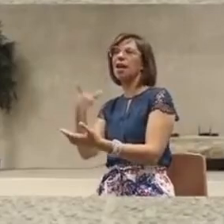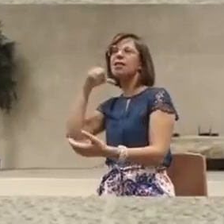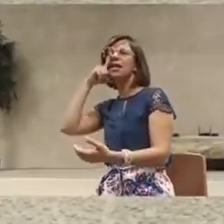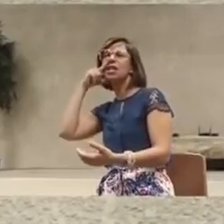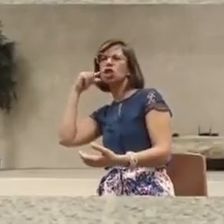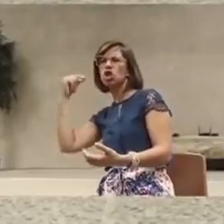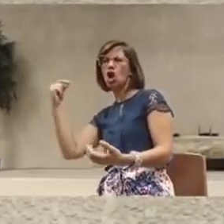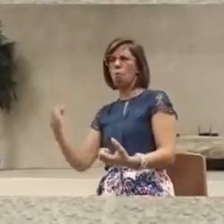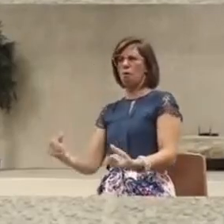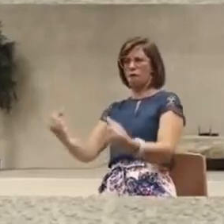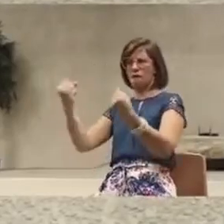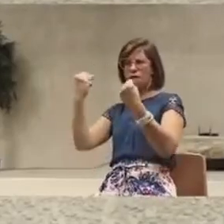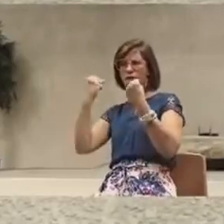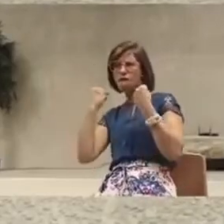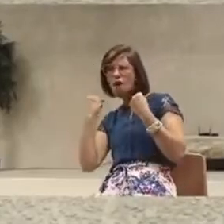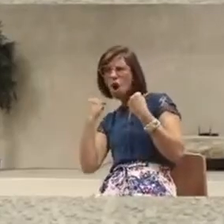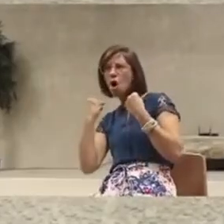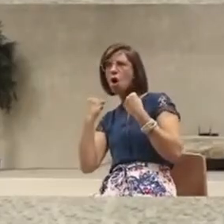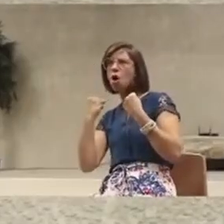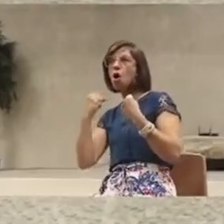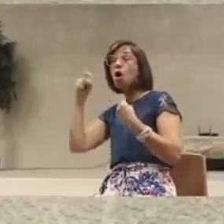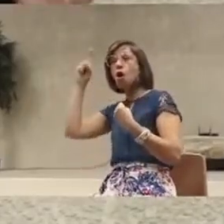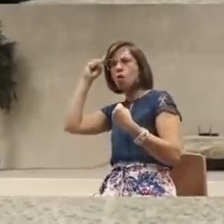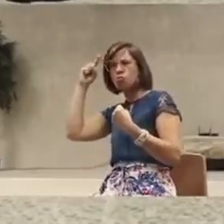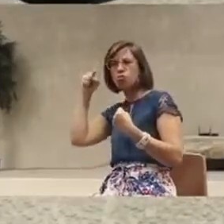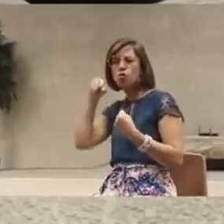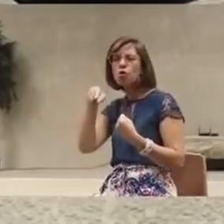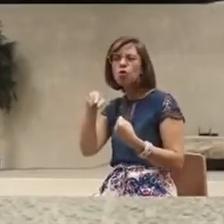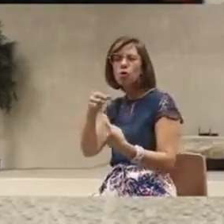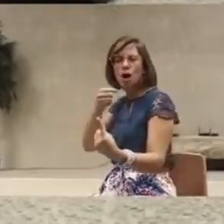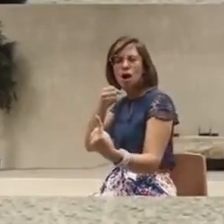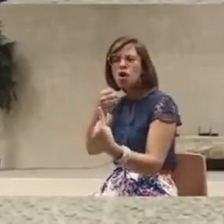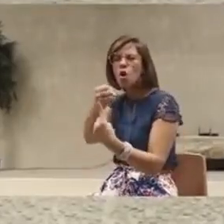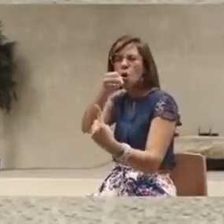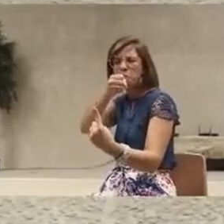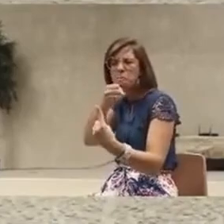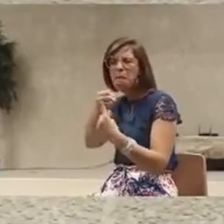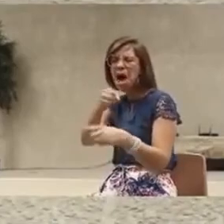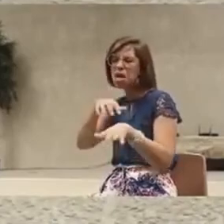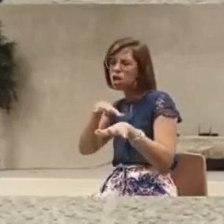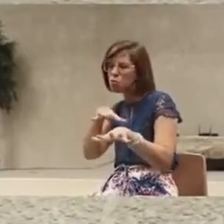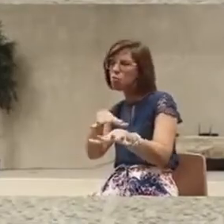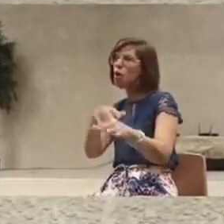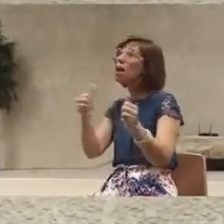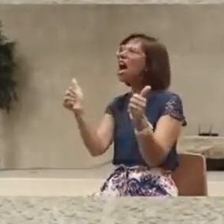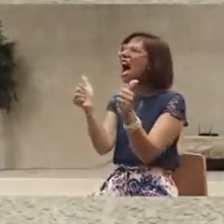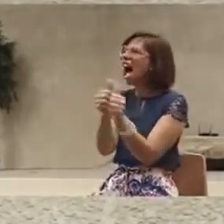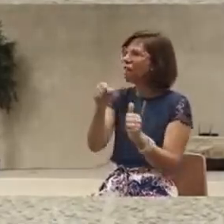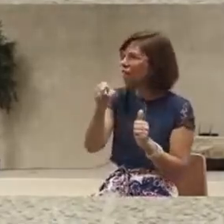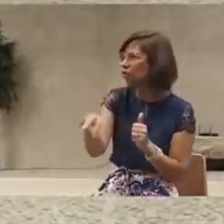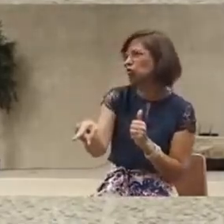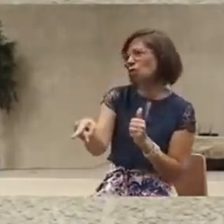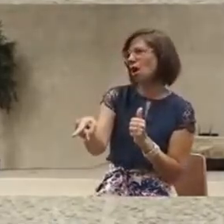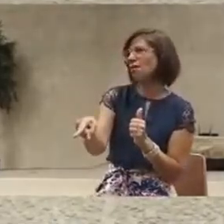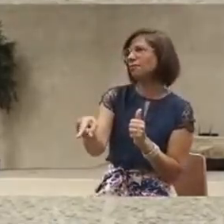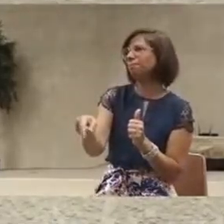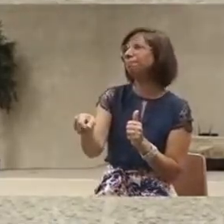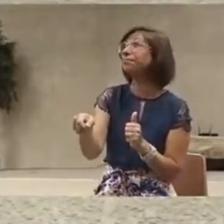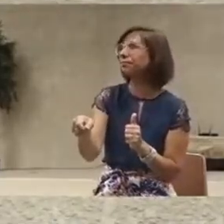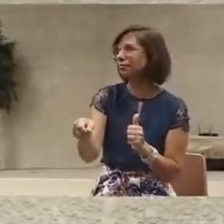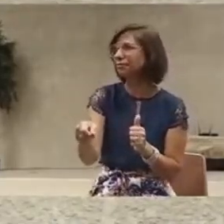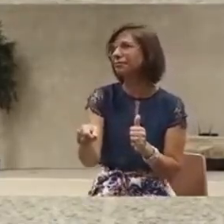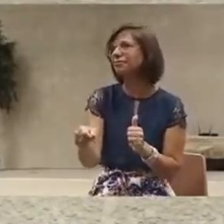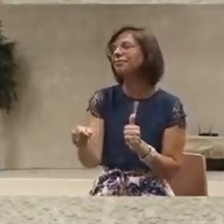pas fléchi le genou devant Baal, 7000 hommes qui craignent Dieu, 7000 hommes. Le Seigneur, avec 120,